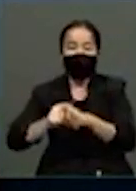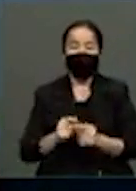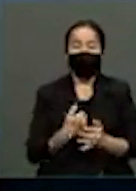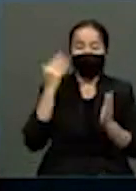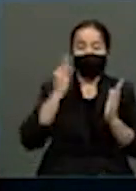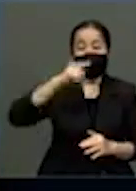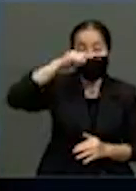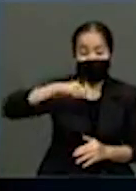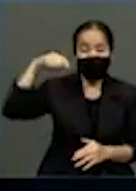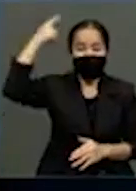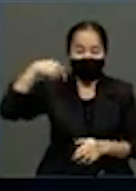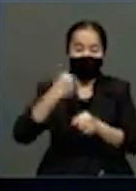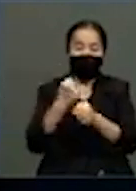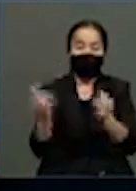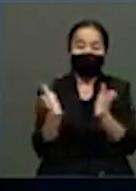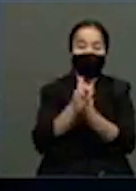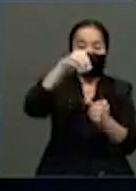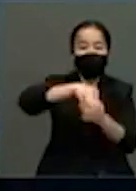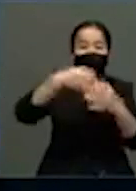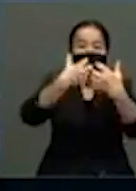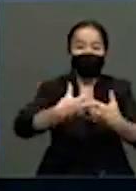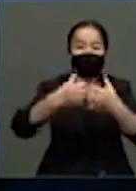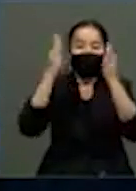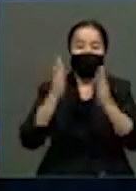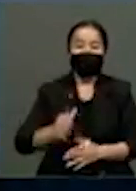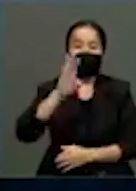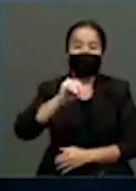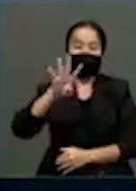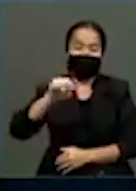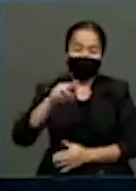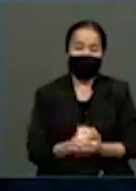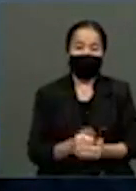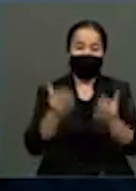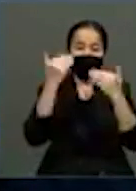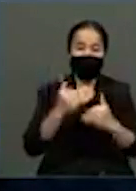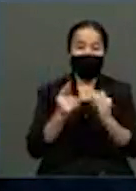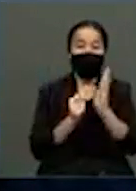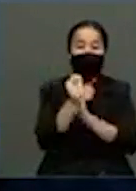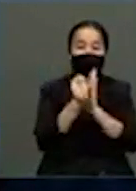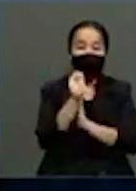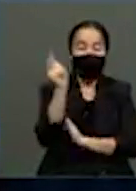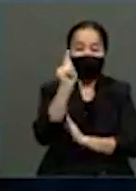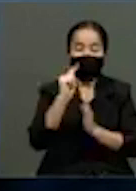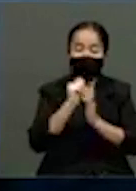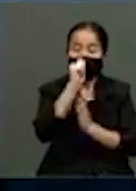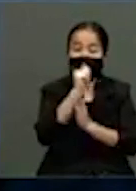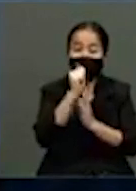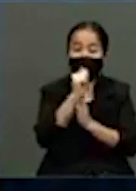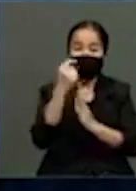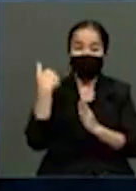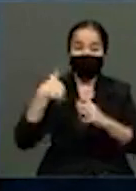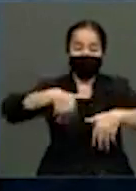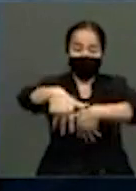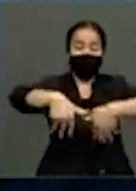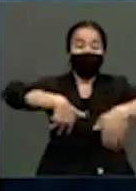ครับอันนี้กลุ่มก้อนใหญ่278พบใหม่44ตากนี่เป็นสัมผัสในชุมชนที่วังเจ้าบ้านผาพึ่งนะ